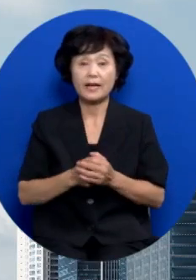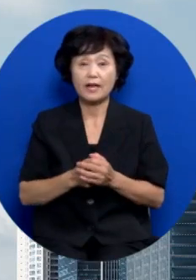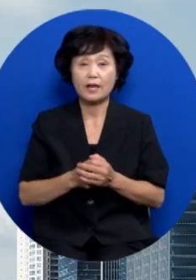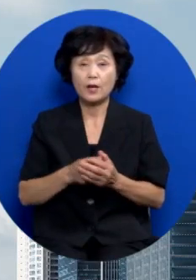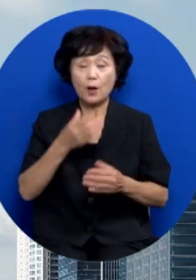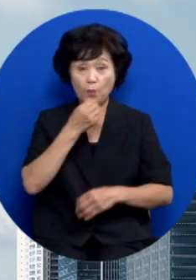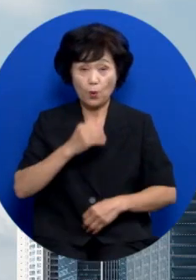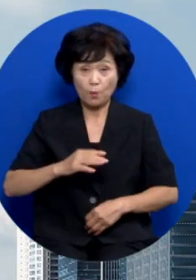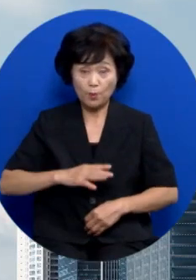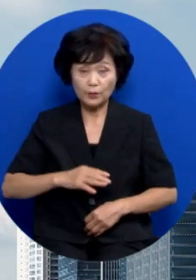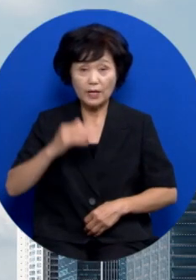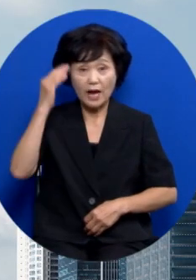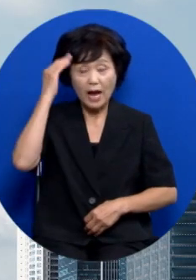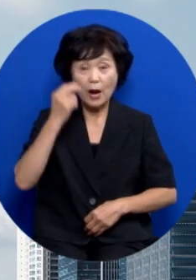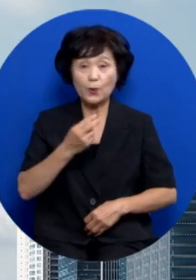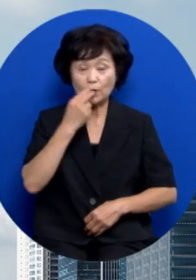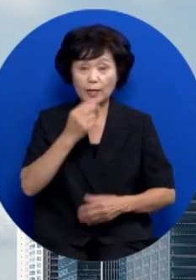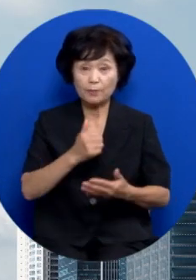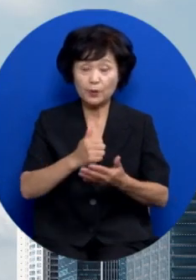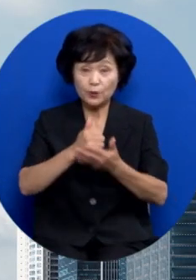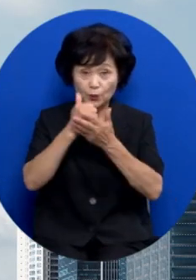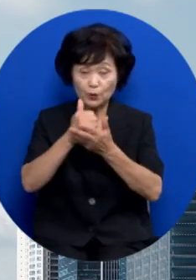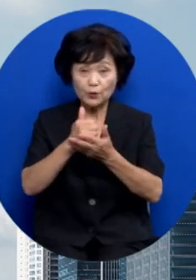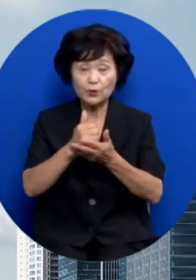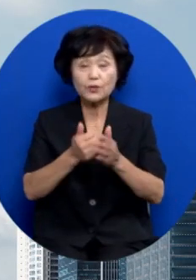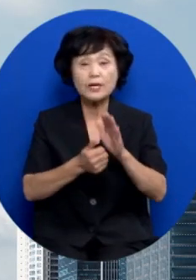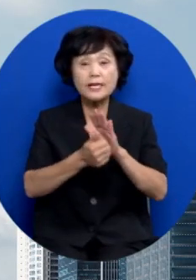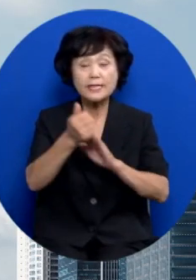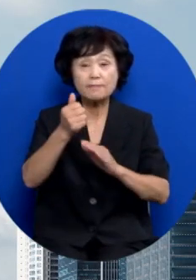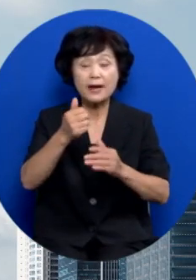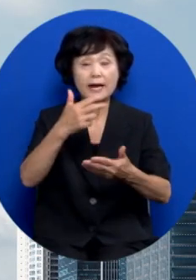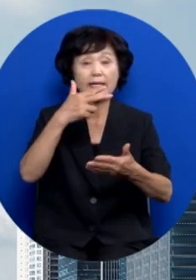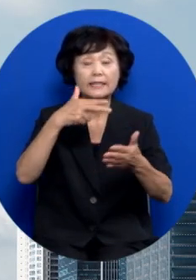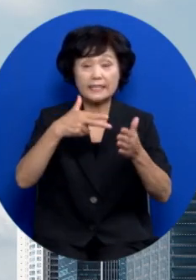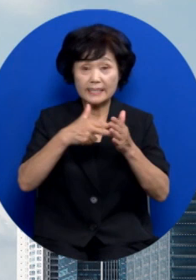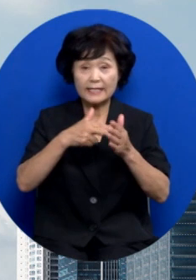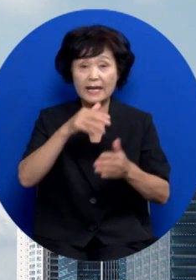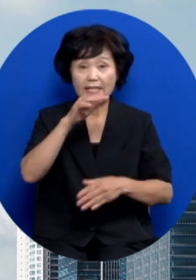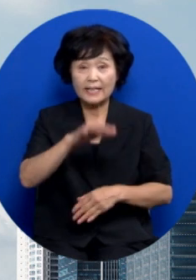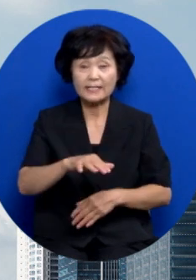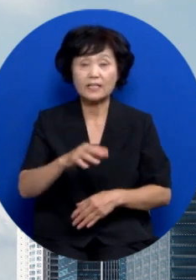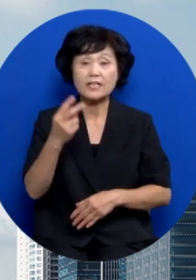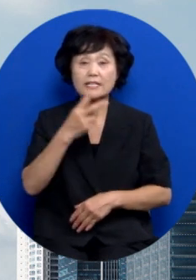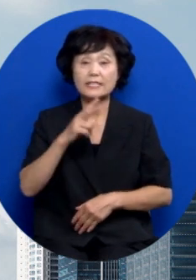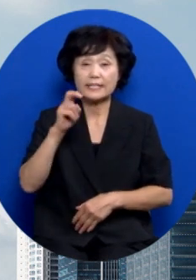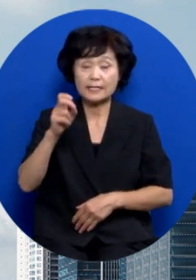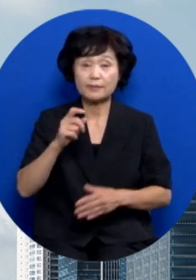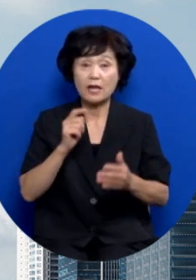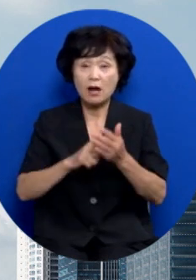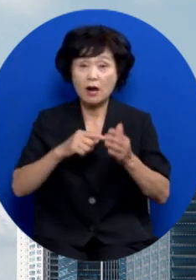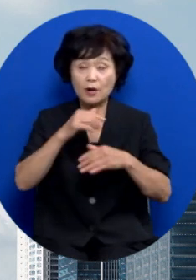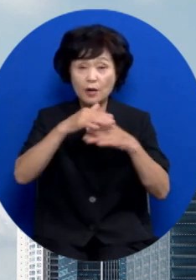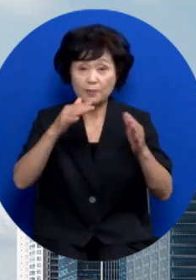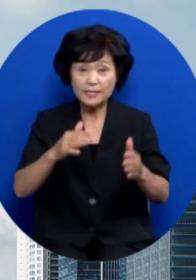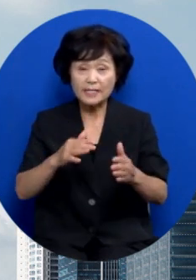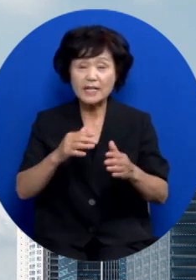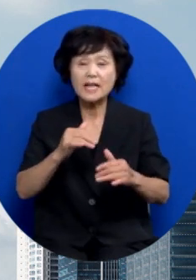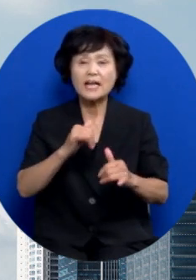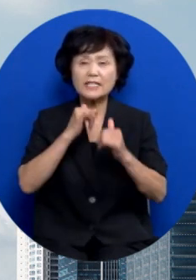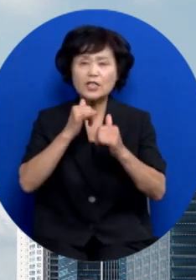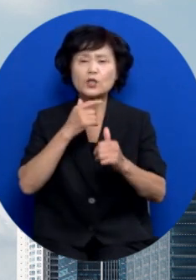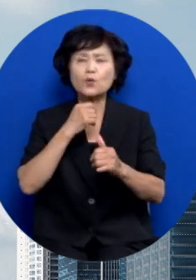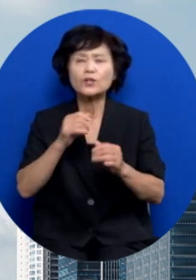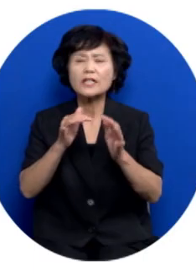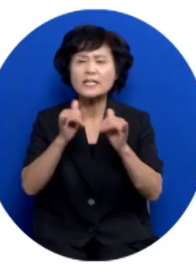보건복지부와 한국생명존중 희망재단에 2022년 응급실 기반 자살시도자 사후관리사업 결과를